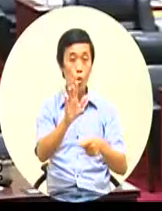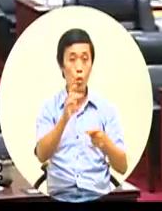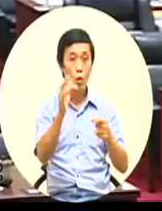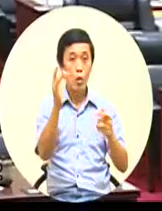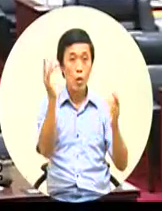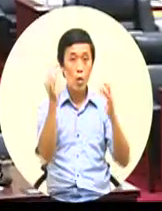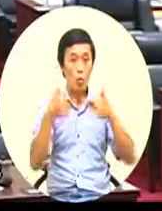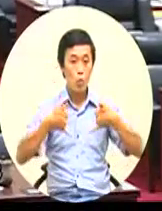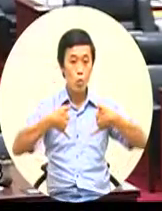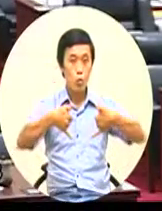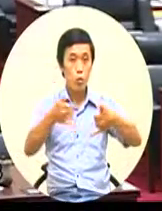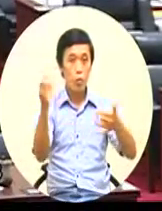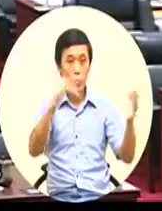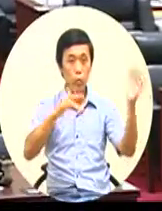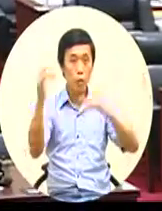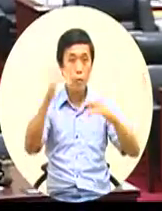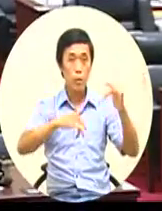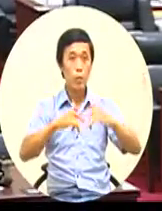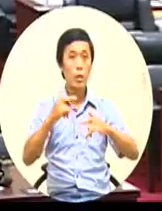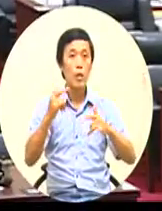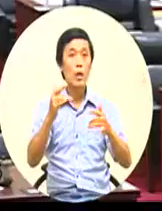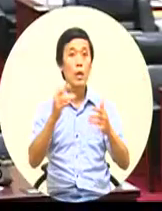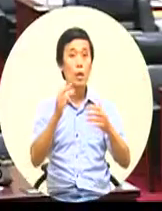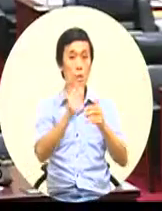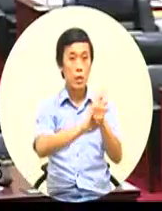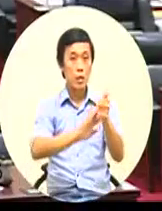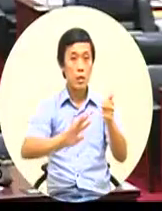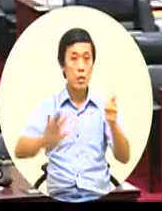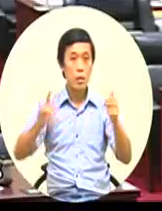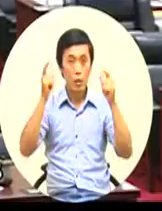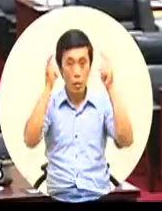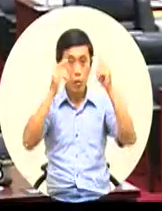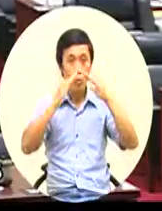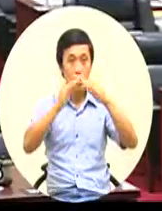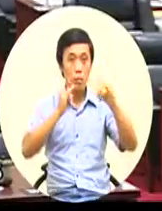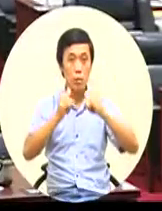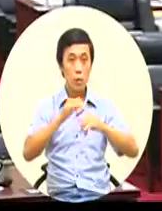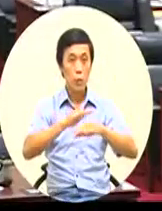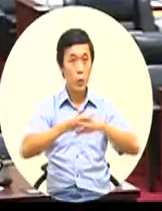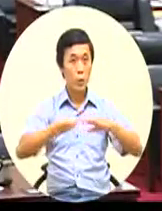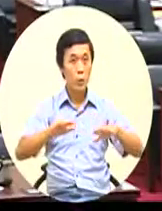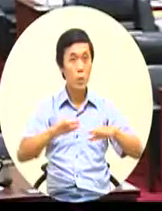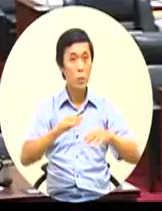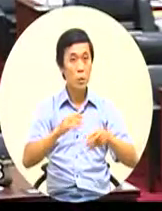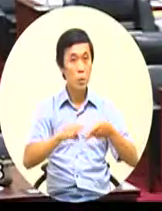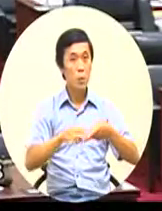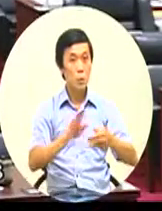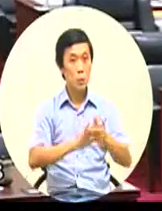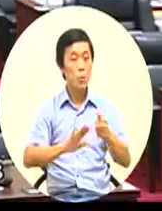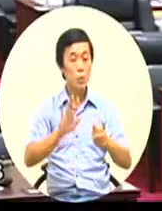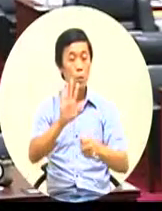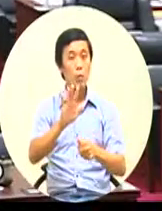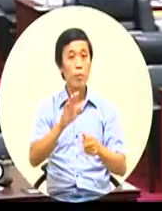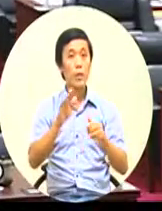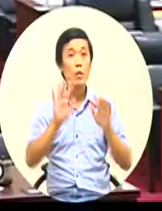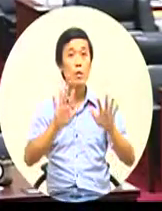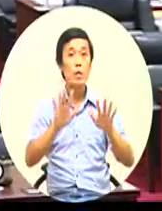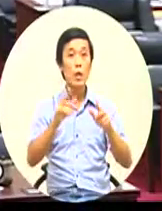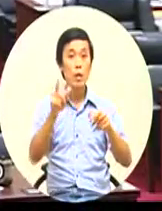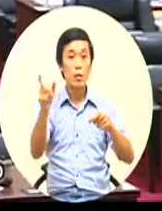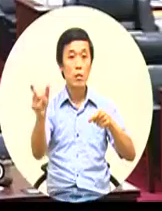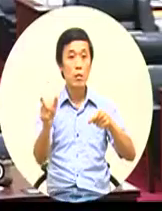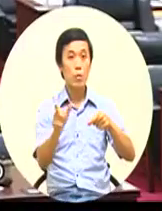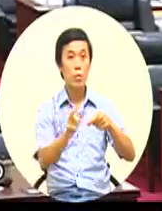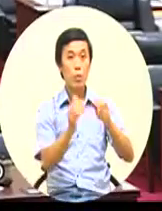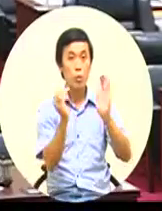雄市民的安全。所以未来，市长，台风又要来了，我们高雄市准备好